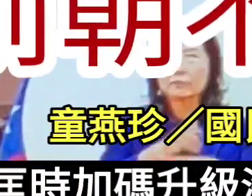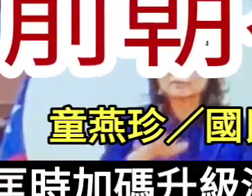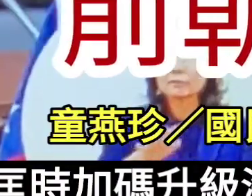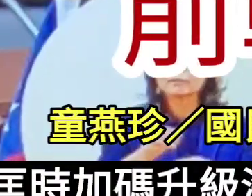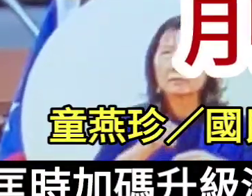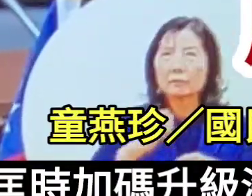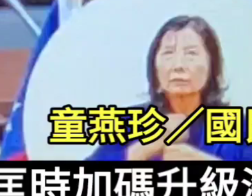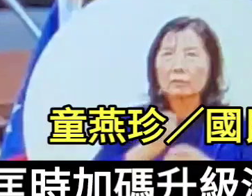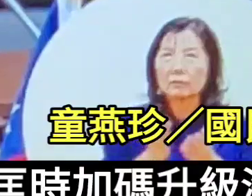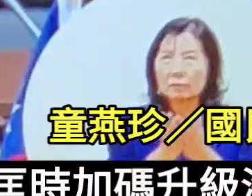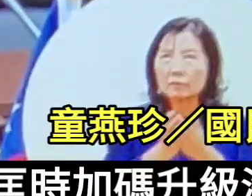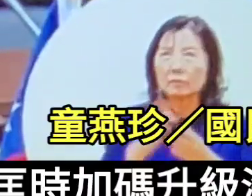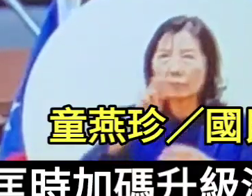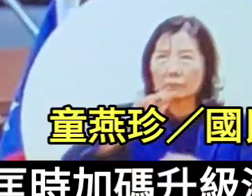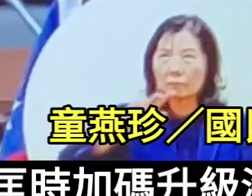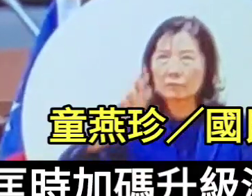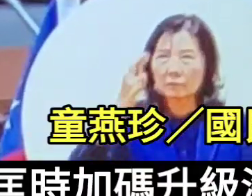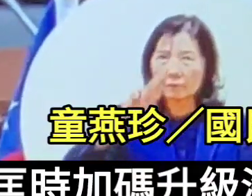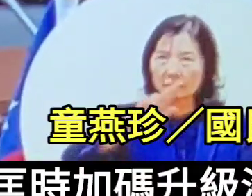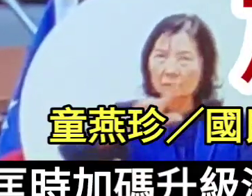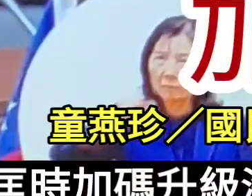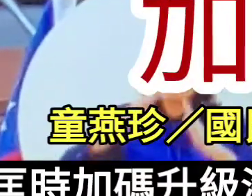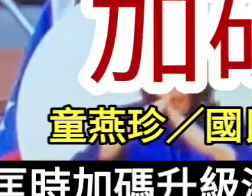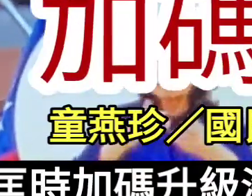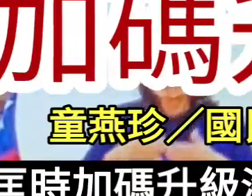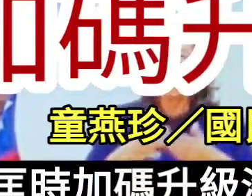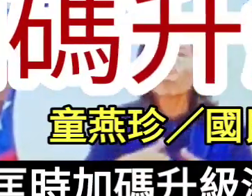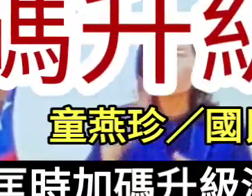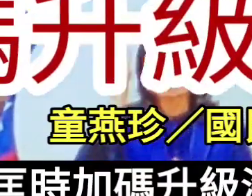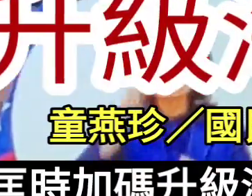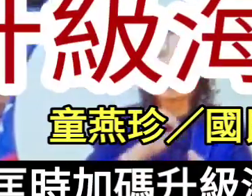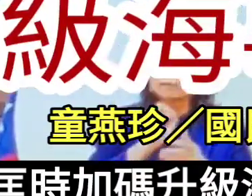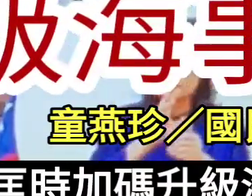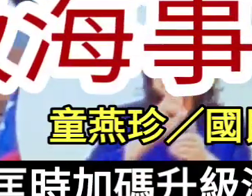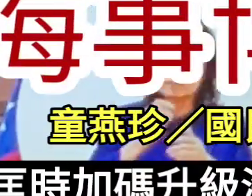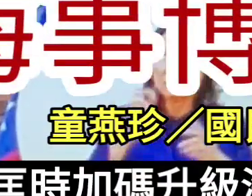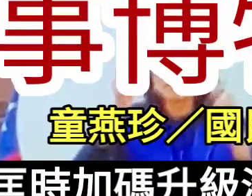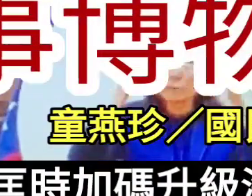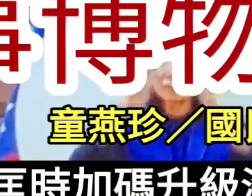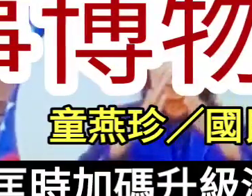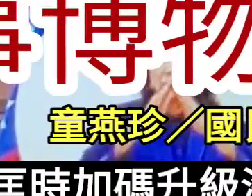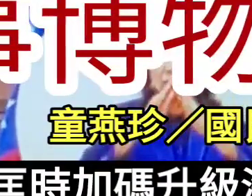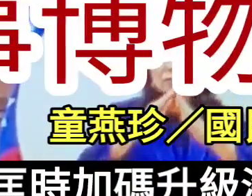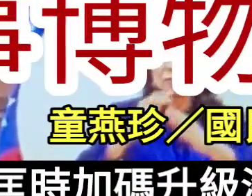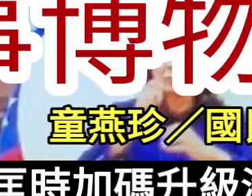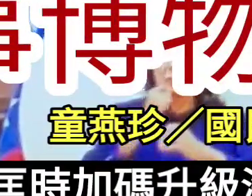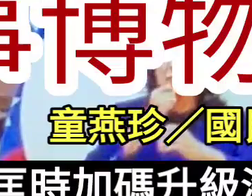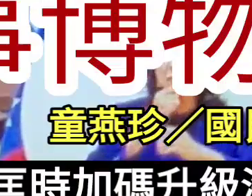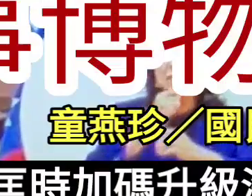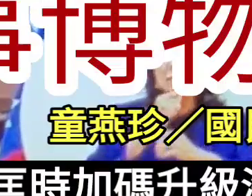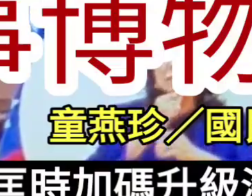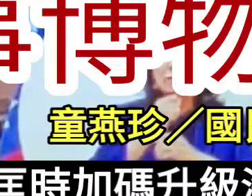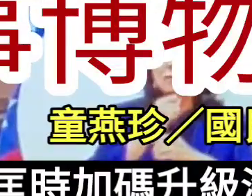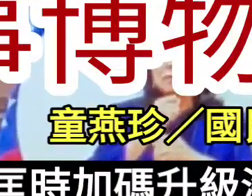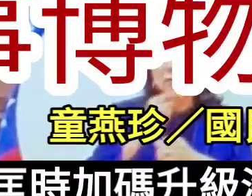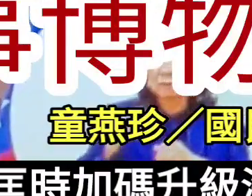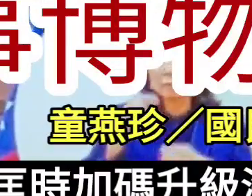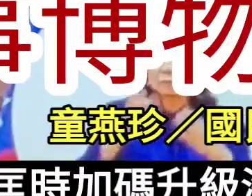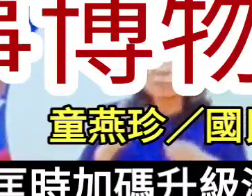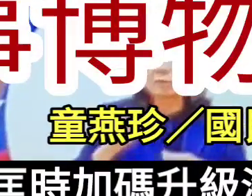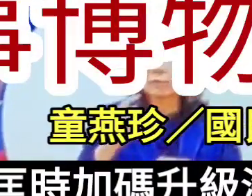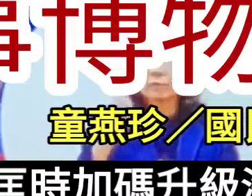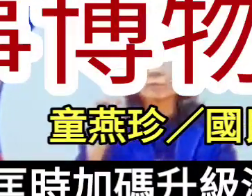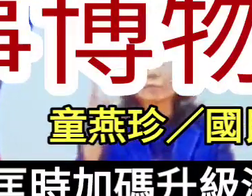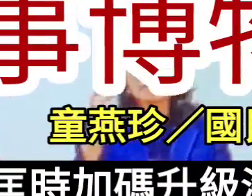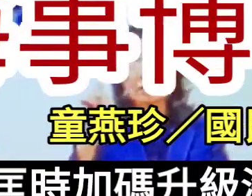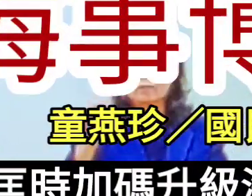舰博物馆的重要性啊。因为本席曾经建议高雄市设军舰博物馆的理由是什么呢？我们高雄